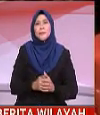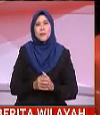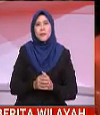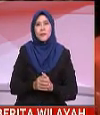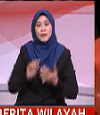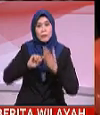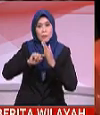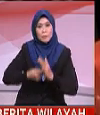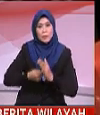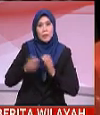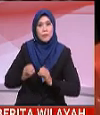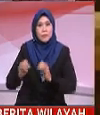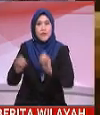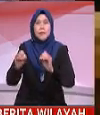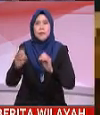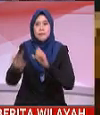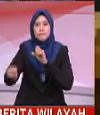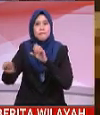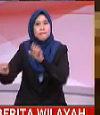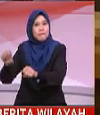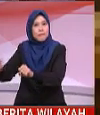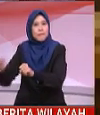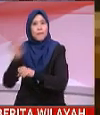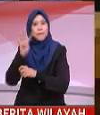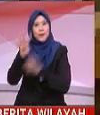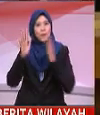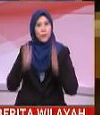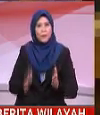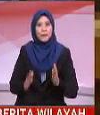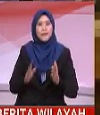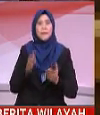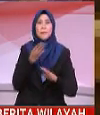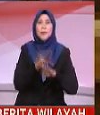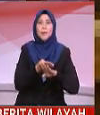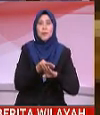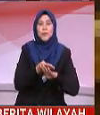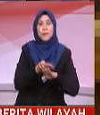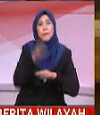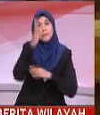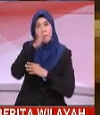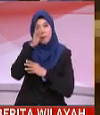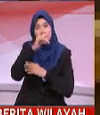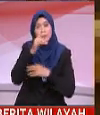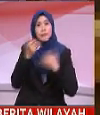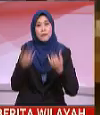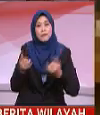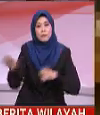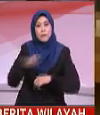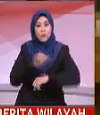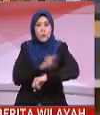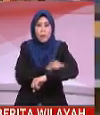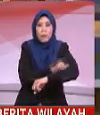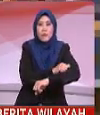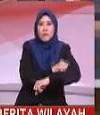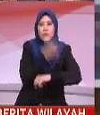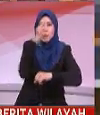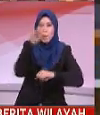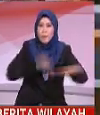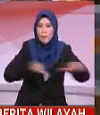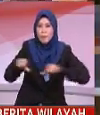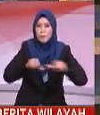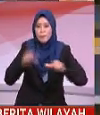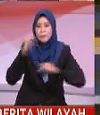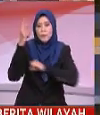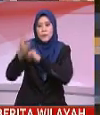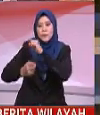Modus operandi itu dikesan selepas menahan 4 suspek di Batu Berendam, Melaka yang mengambil upah melakukan kegiatan tersebut sejak